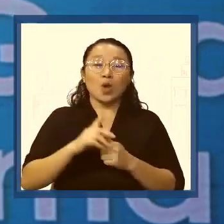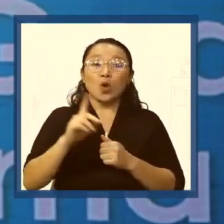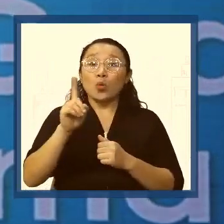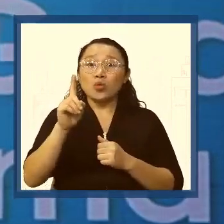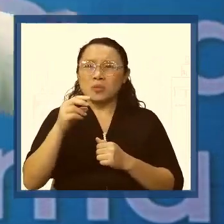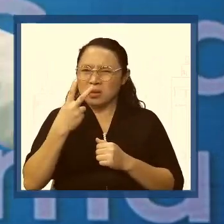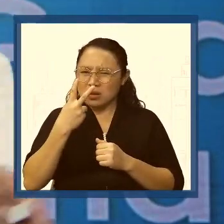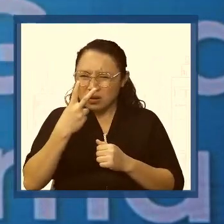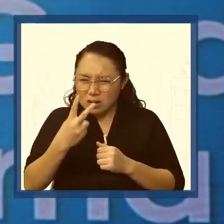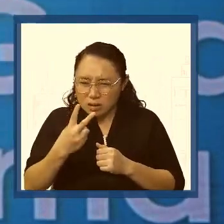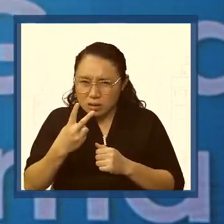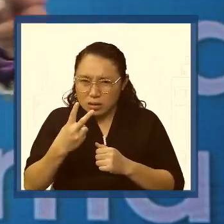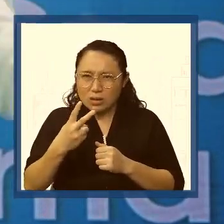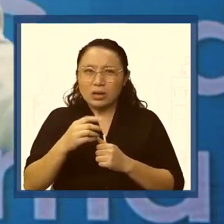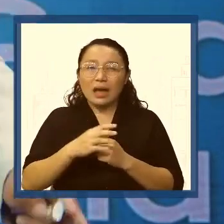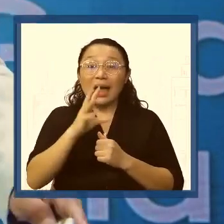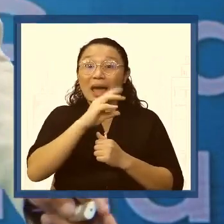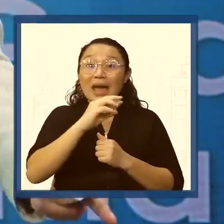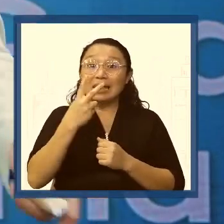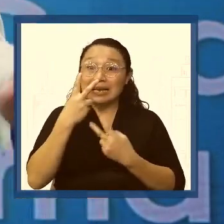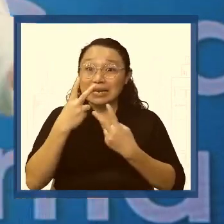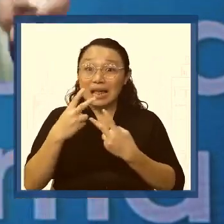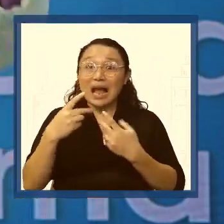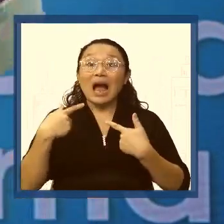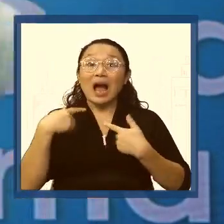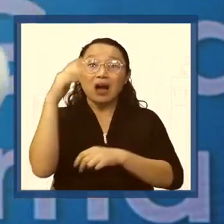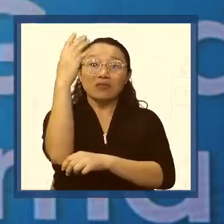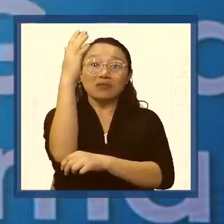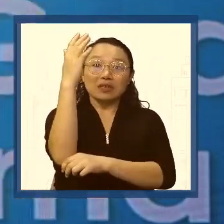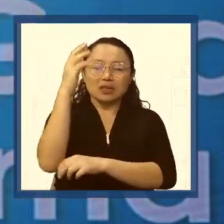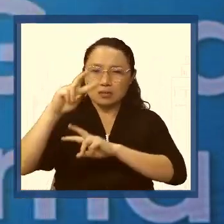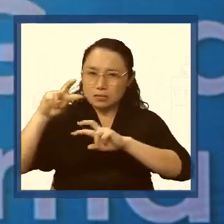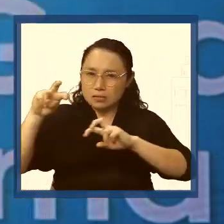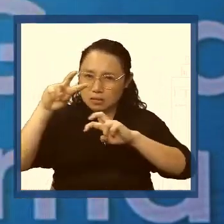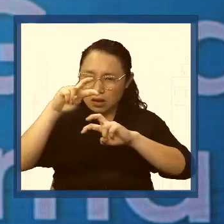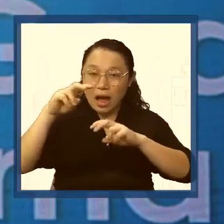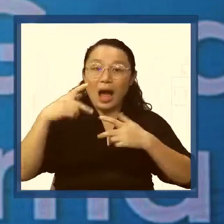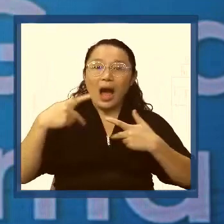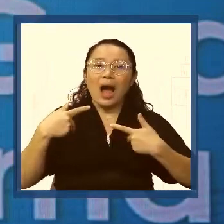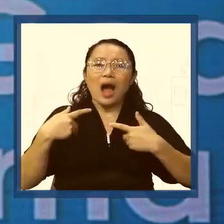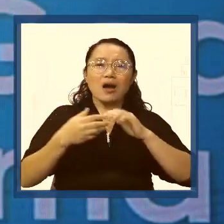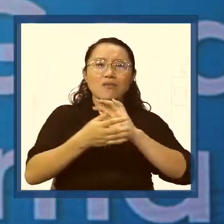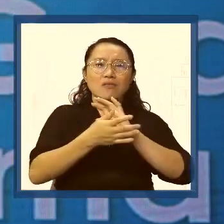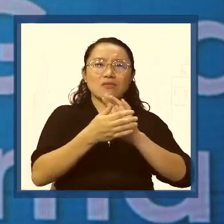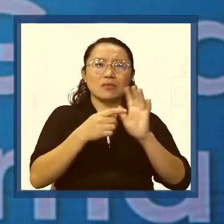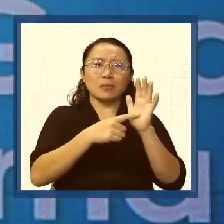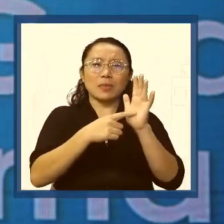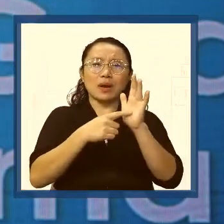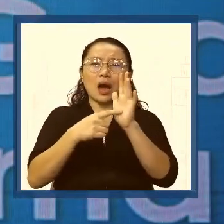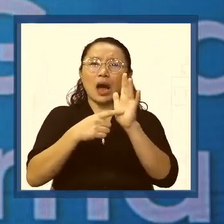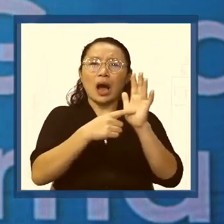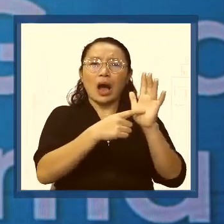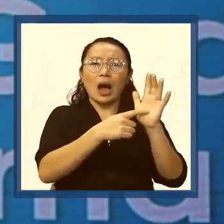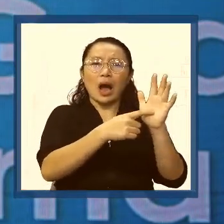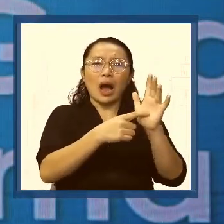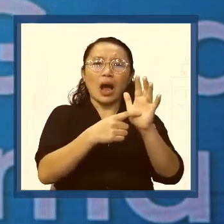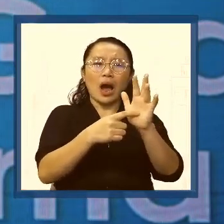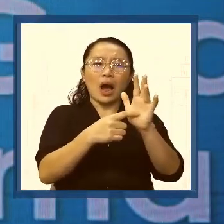dito. Nakita nila sa punuan sa kahoy, ilang giutingkay may mga dahon. Apan sa ilang naukayan